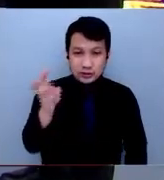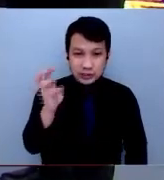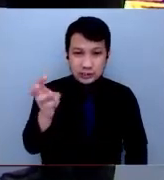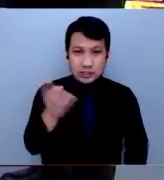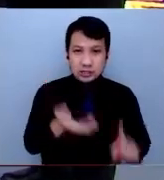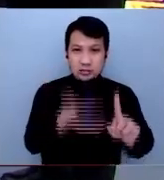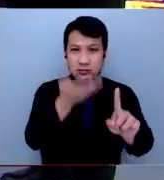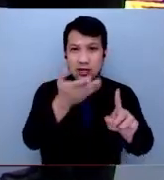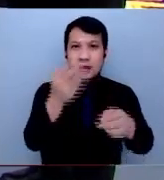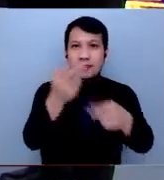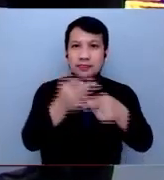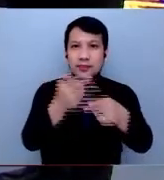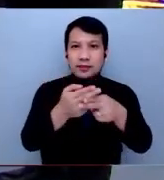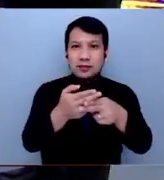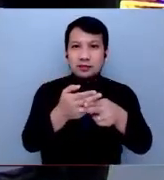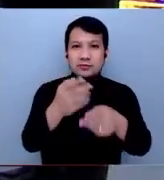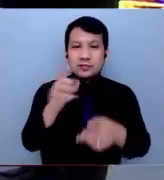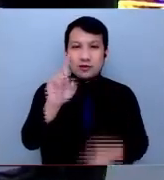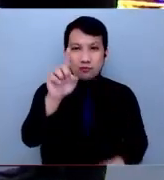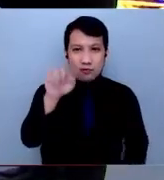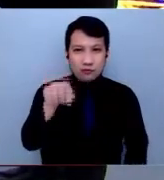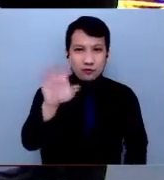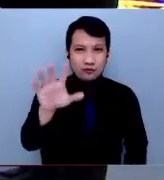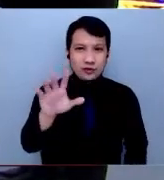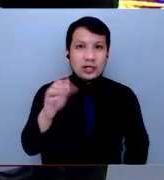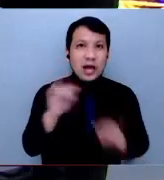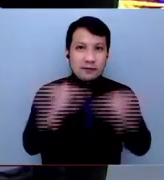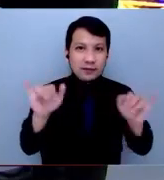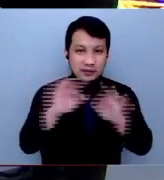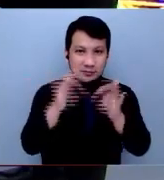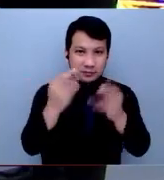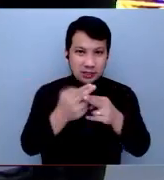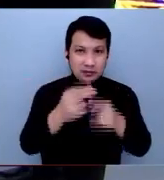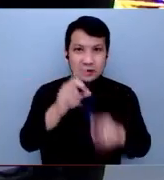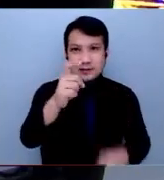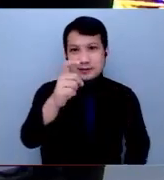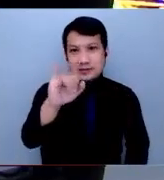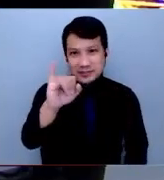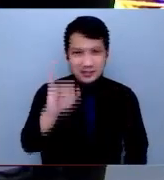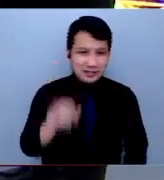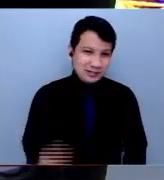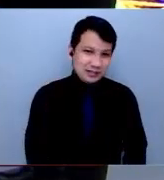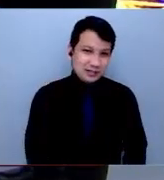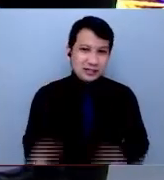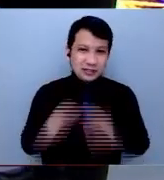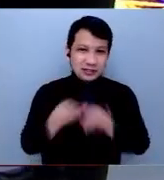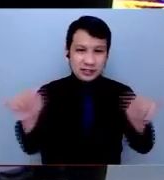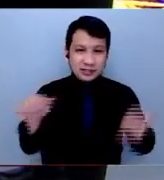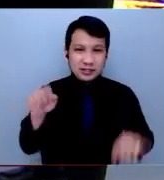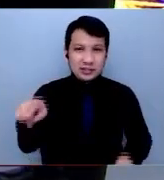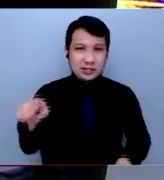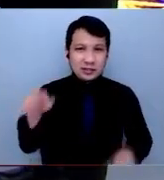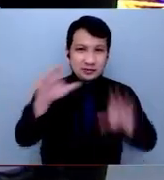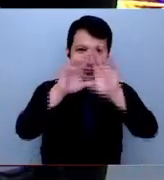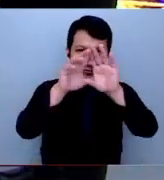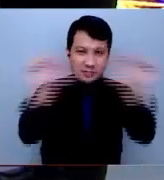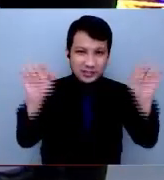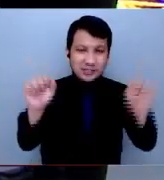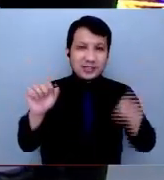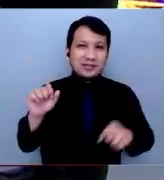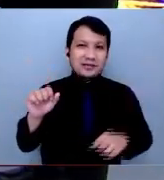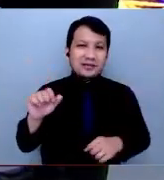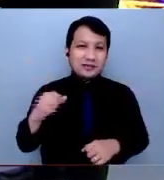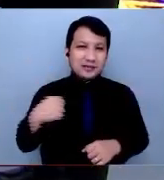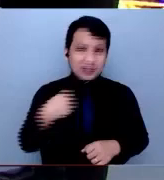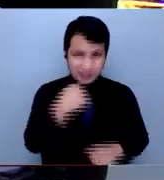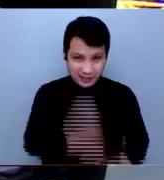China kung saan merong 1.4 billion na populasyon. Ito rin ang pangalan siyempre ng Pangulo ng People's Republic of China,